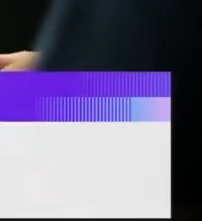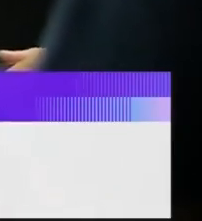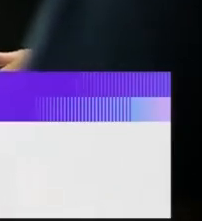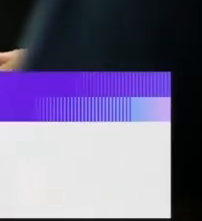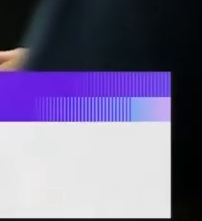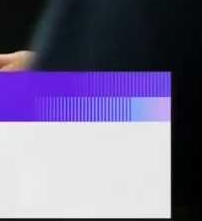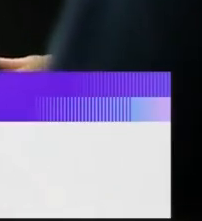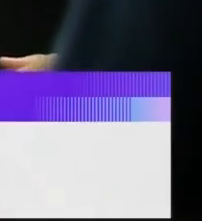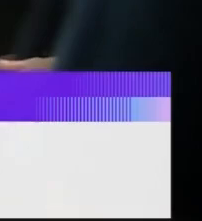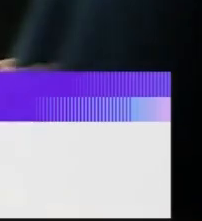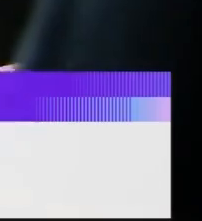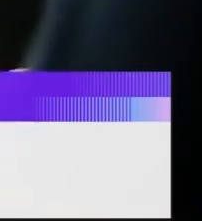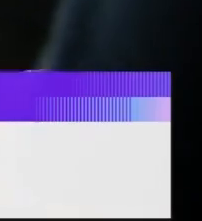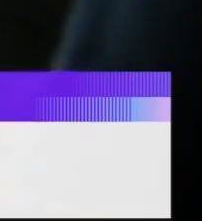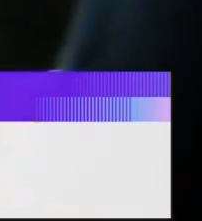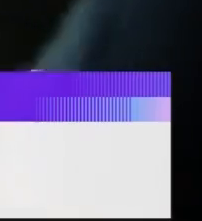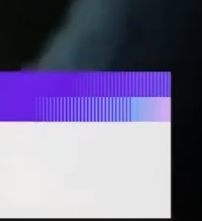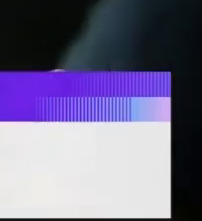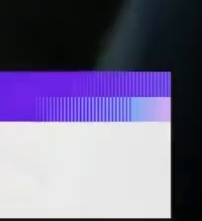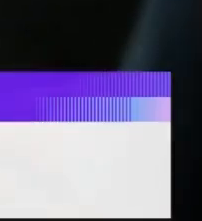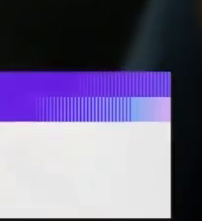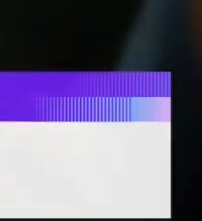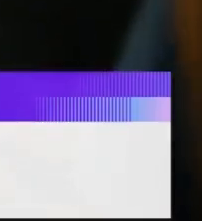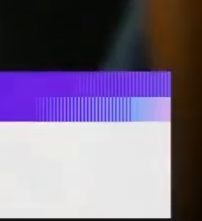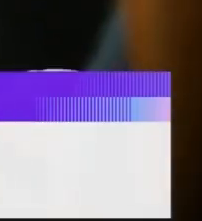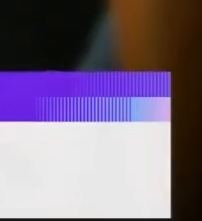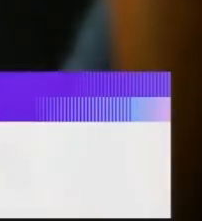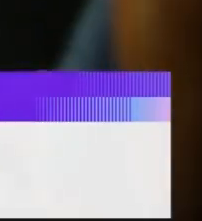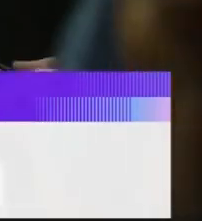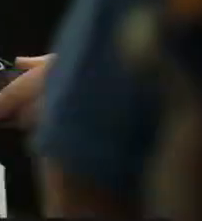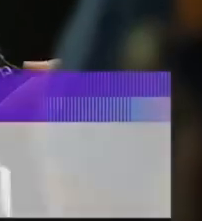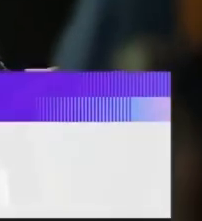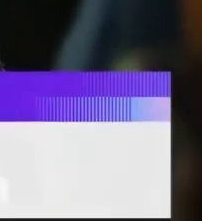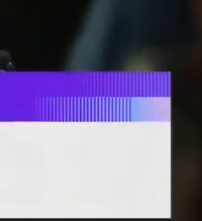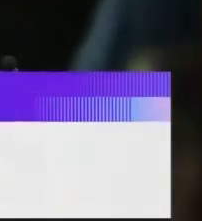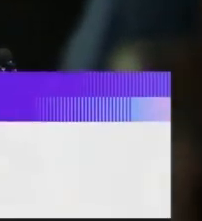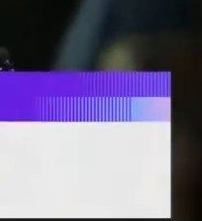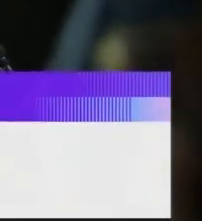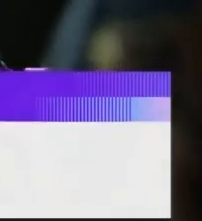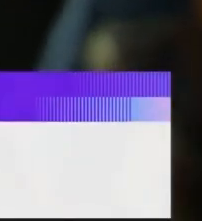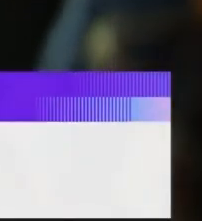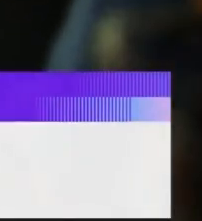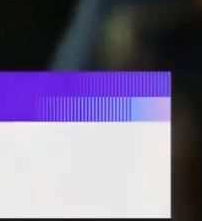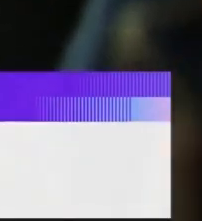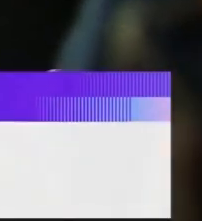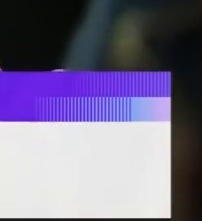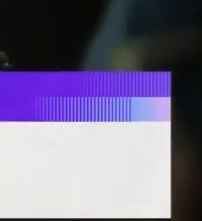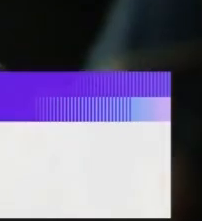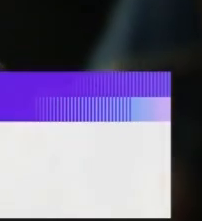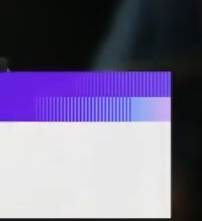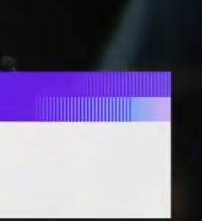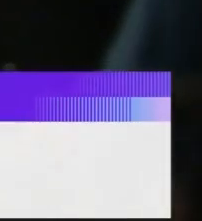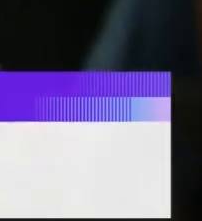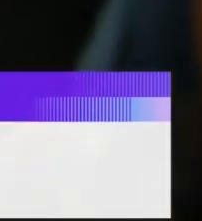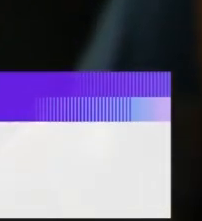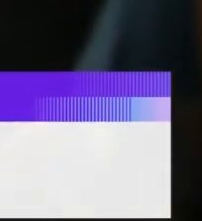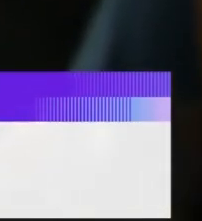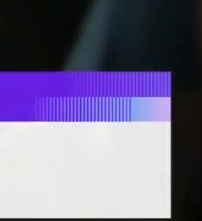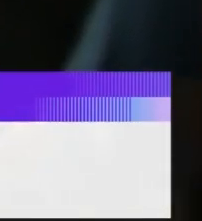대해서 무엇이 그것이 나라 망하는 예산입니까 세금 올려야 된다고 이야기하면서